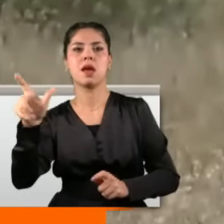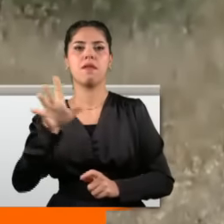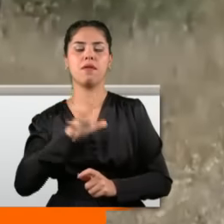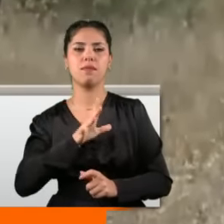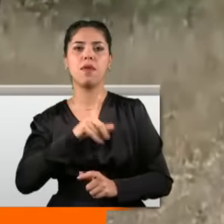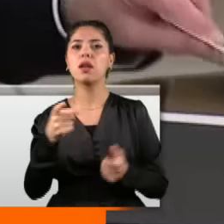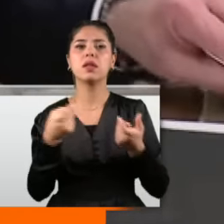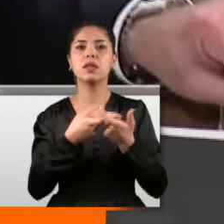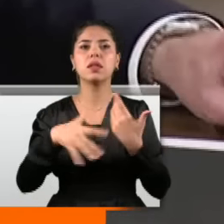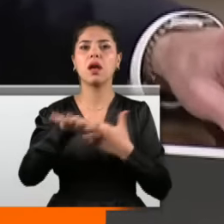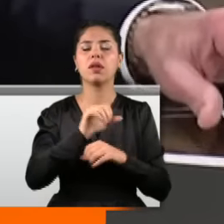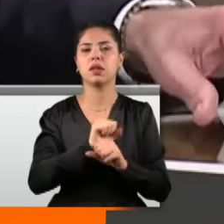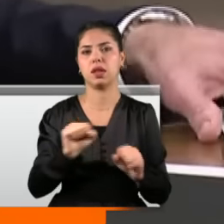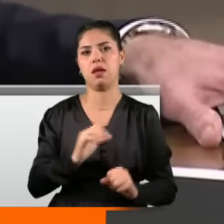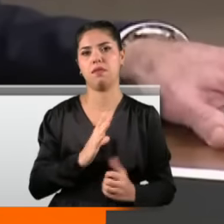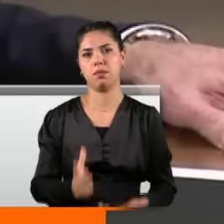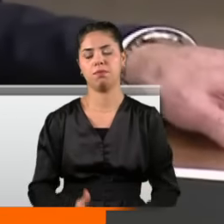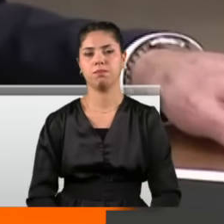kopma noktasında.